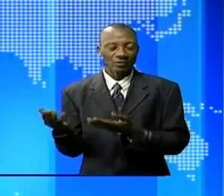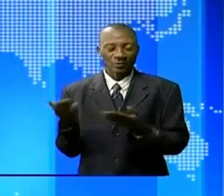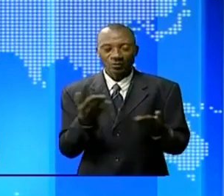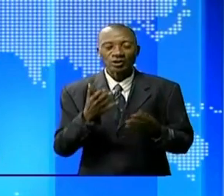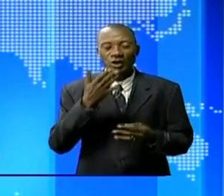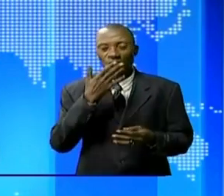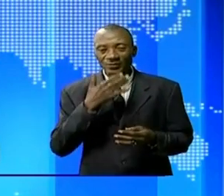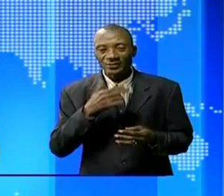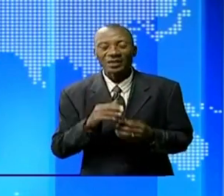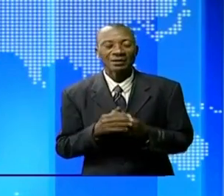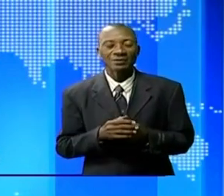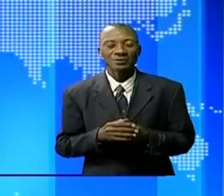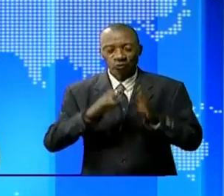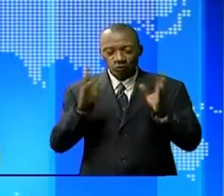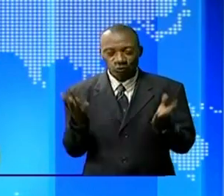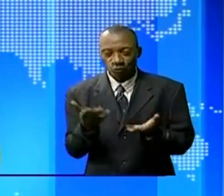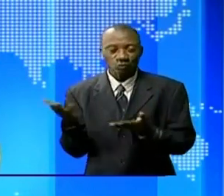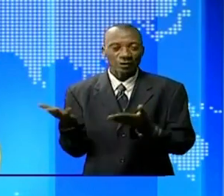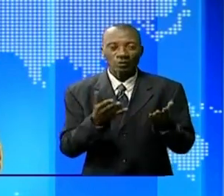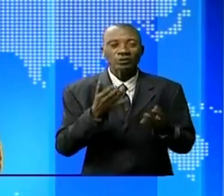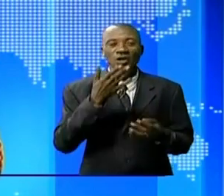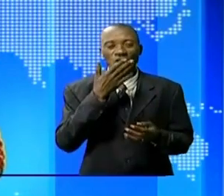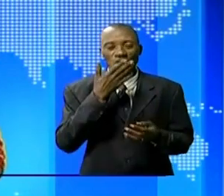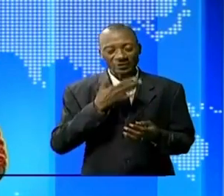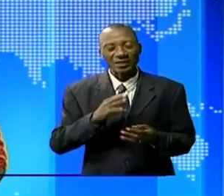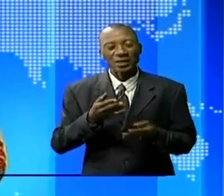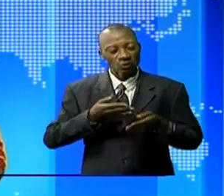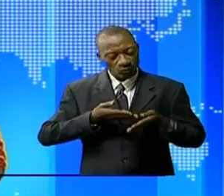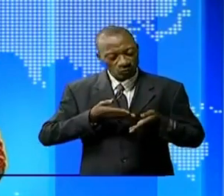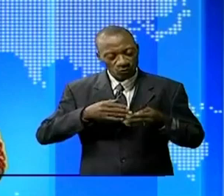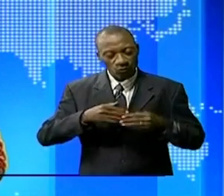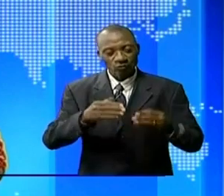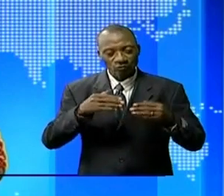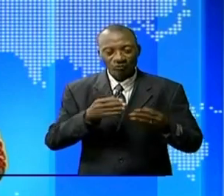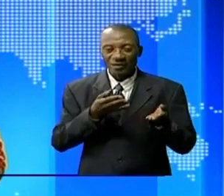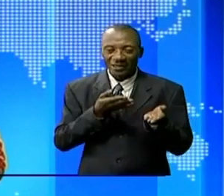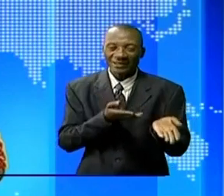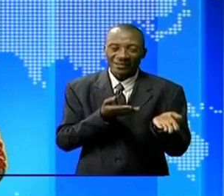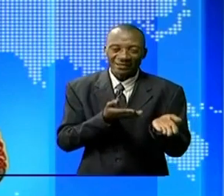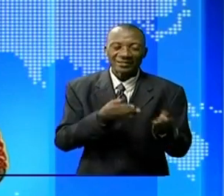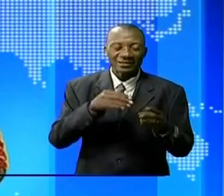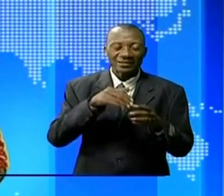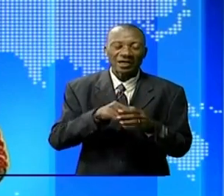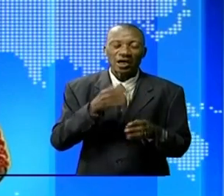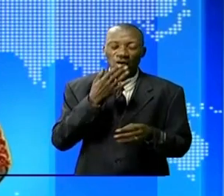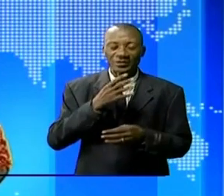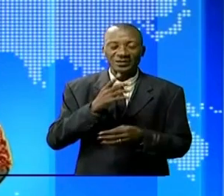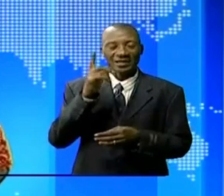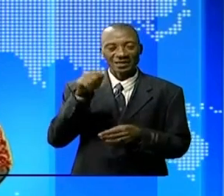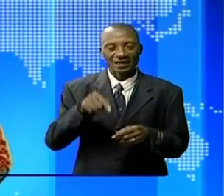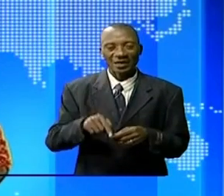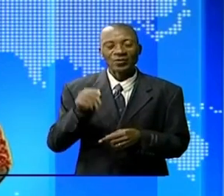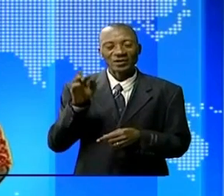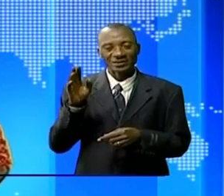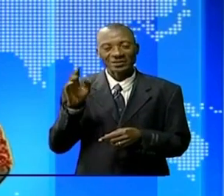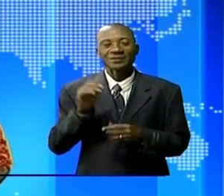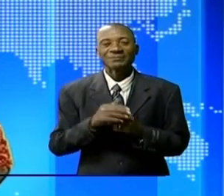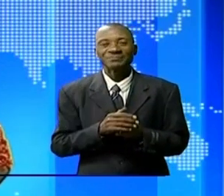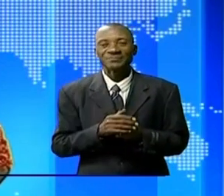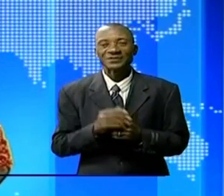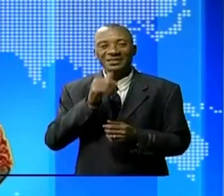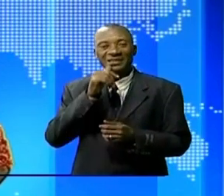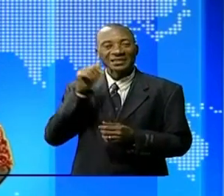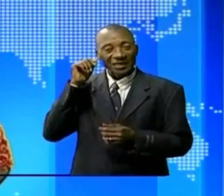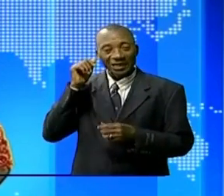de soins appropriés dans un grand centre hospitalier de la place hier ils ont reçu la visite du chef de l'état